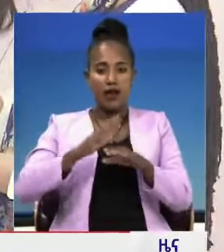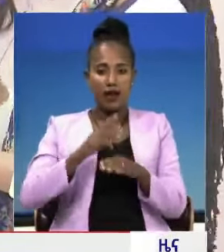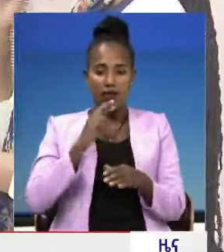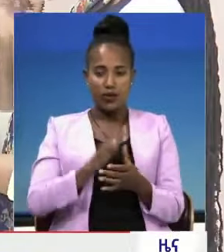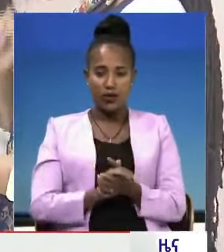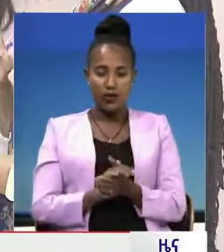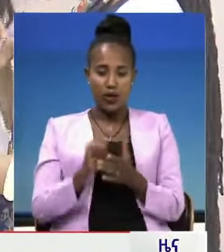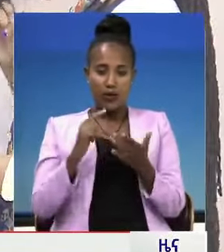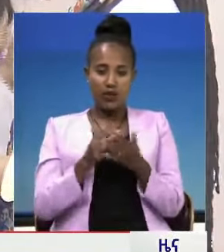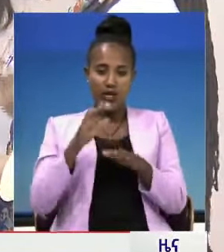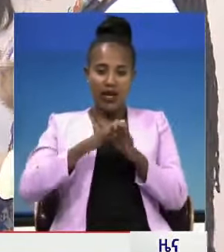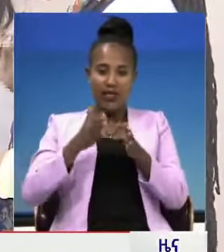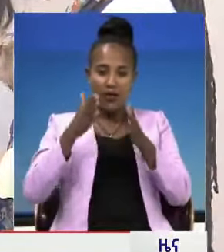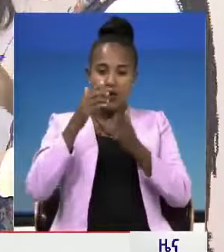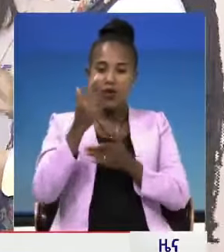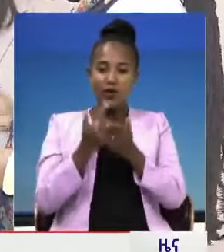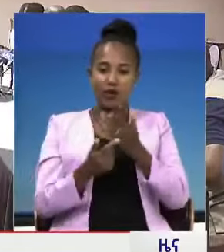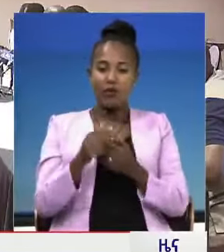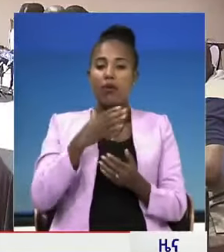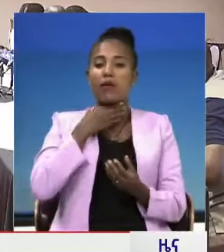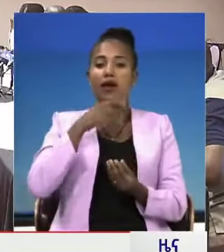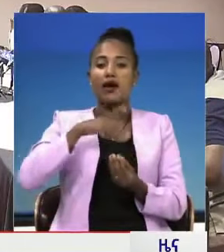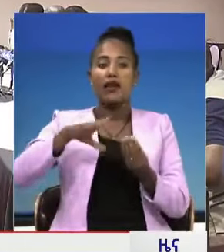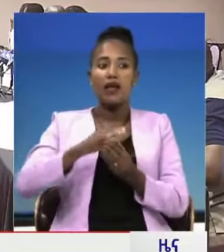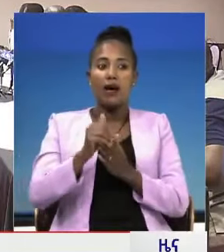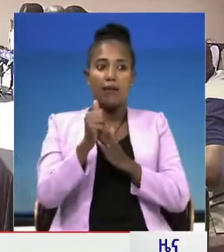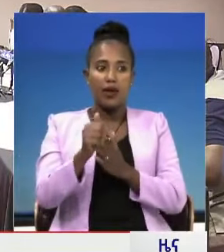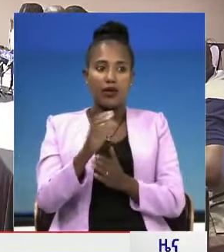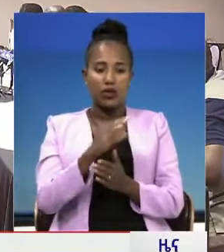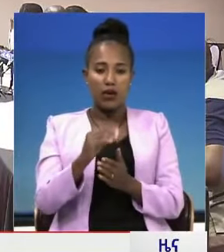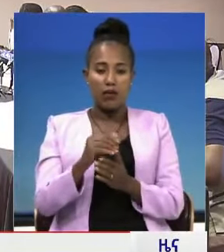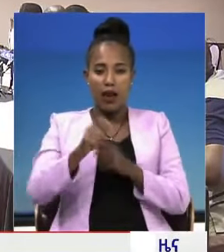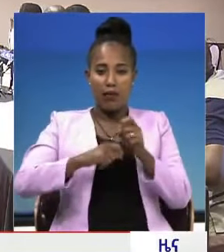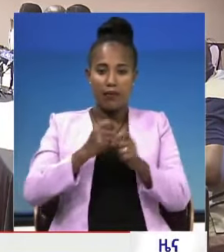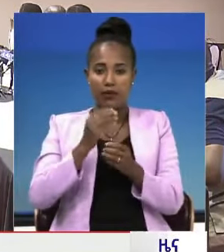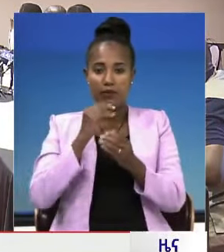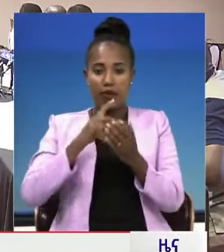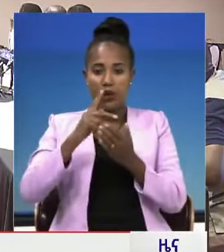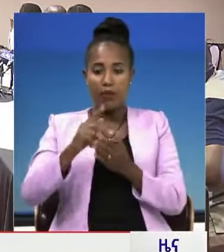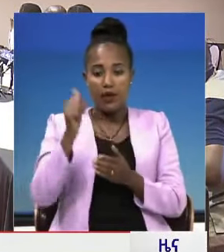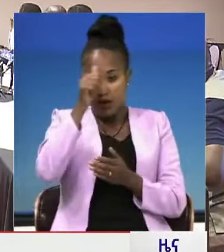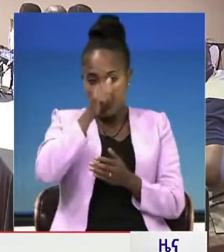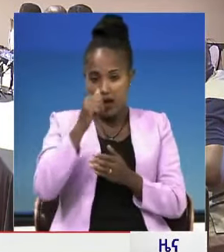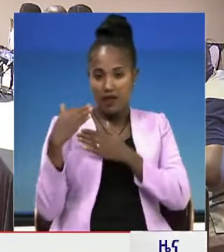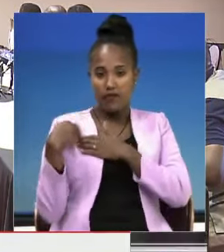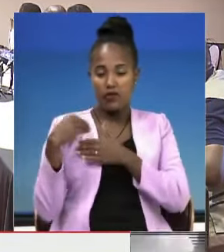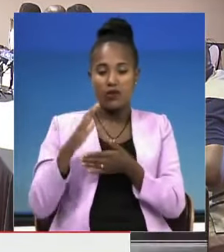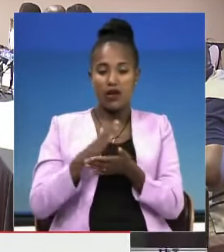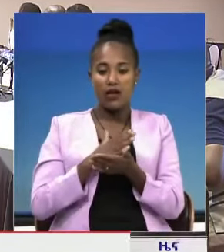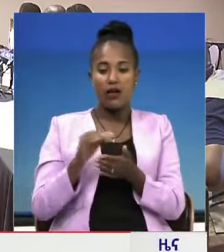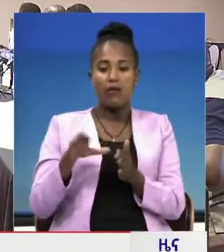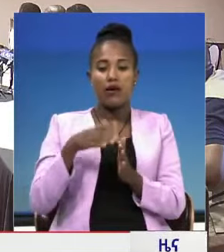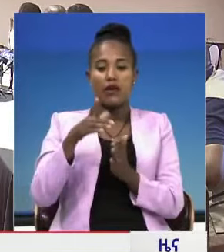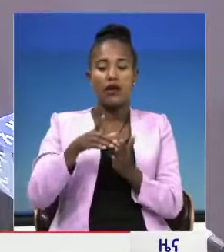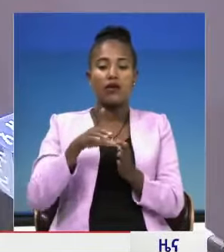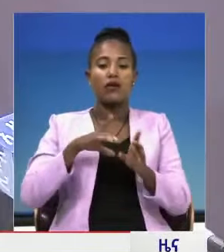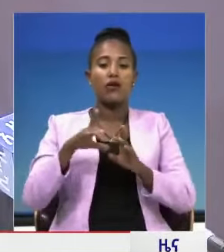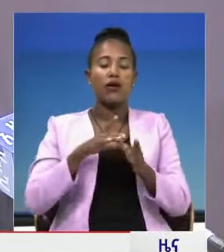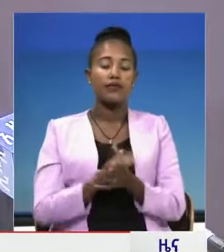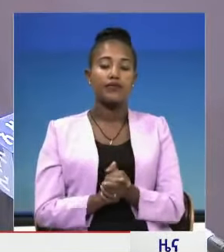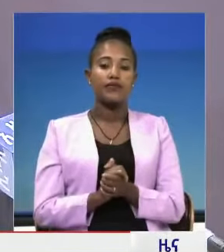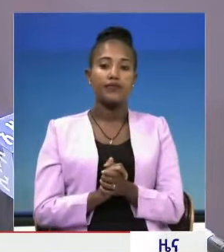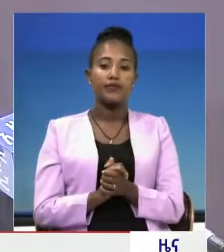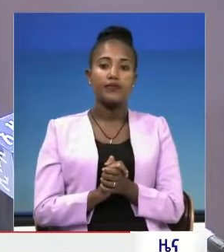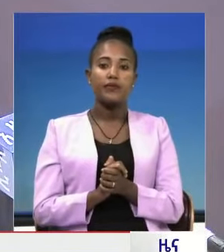ናቸው። በዚህ ላይ ያተኮረው ውይይትም በአማራ ክልል አመራሮችና በዓለም ምግብ ፕሮግራም የኢትዮጵያ ኃላፊዎች መካከል በባህር ዳር ተካሂዷል።